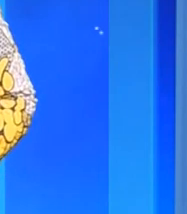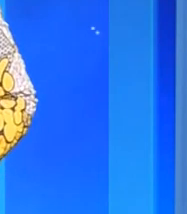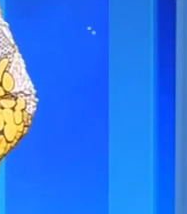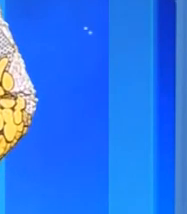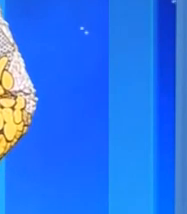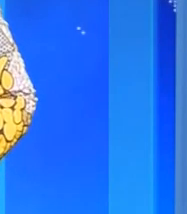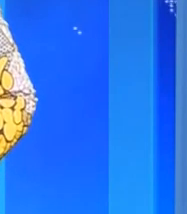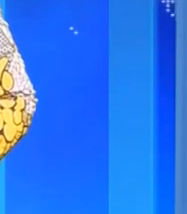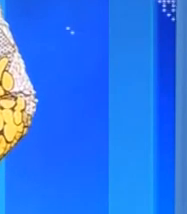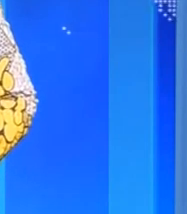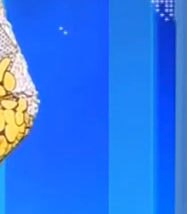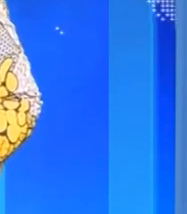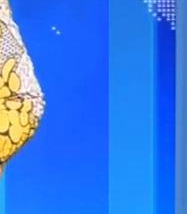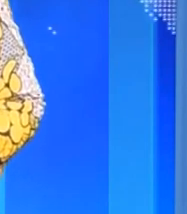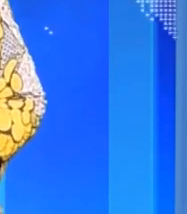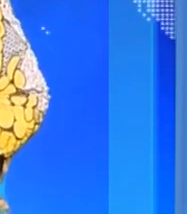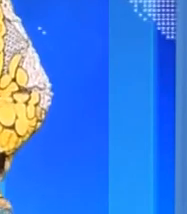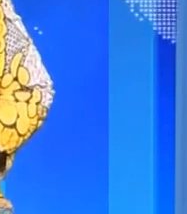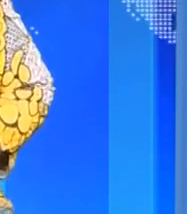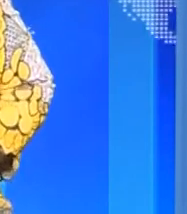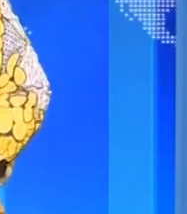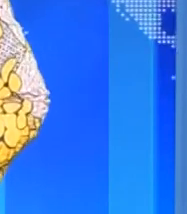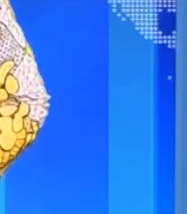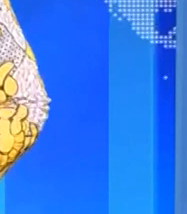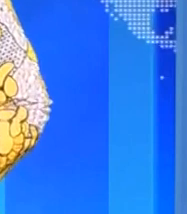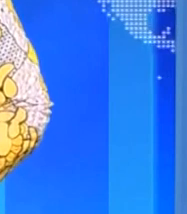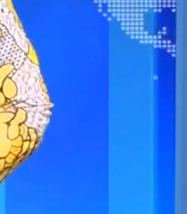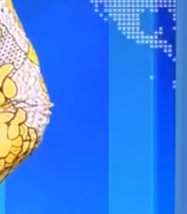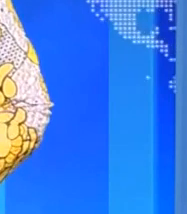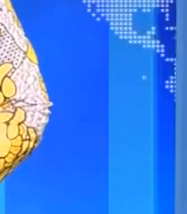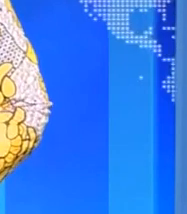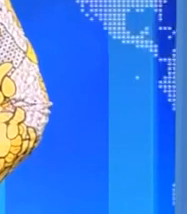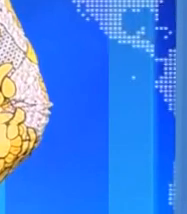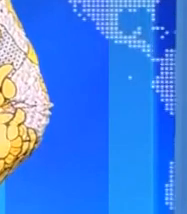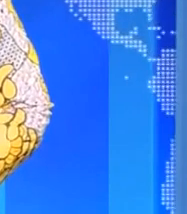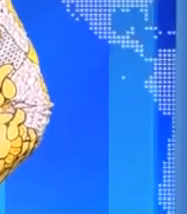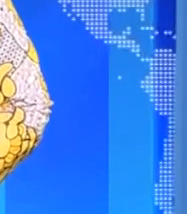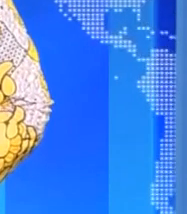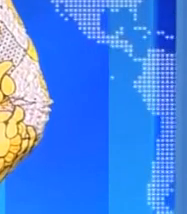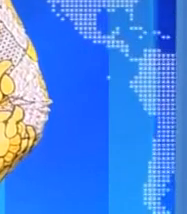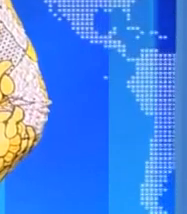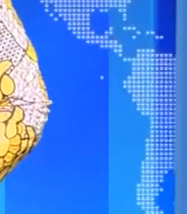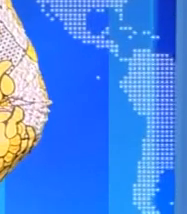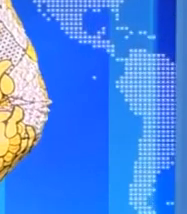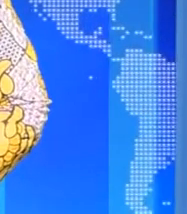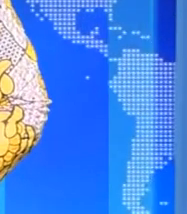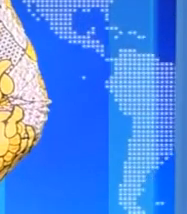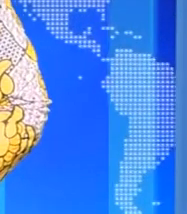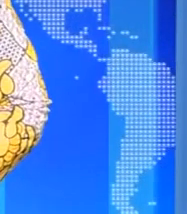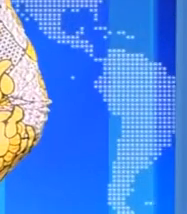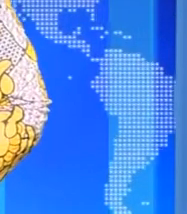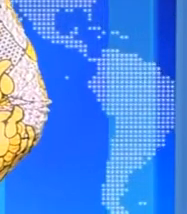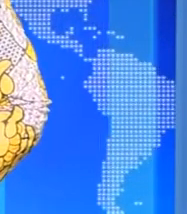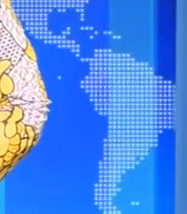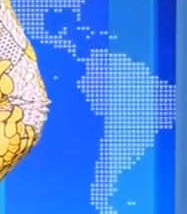de 8h jusqu'à la fin des travaux. Par conséquent, des manques d'eau et perturbations seront observé dans